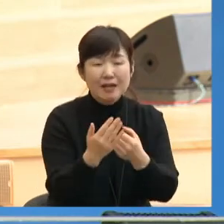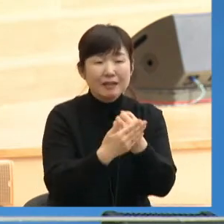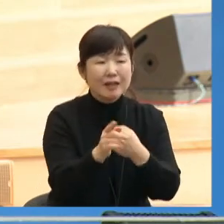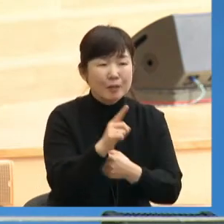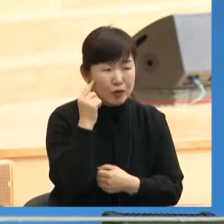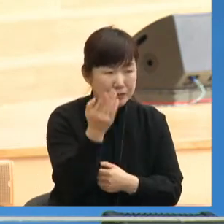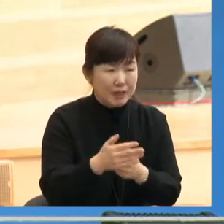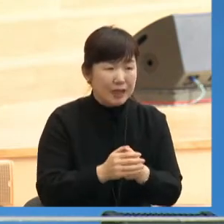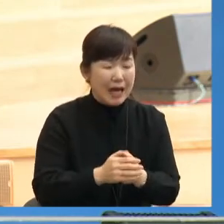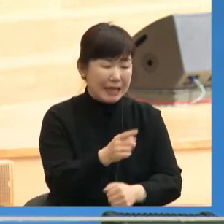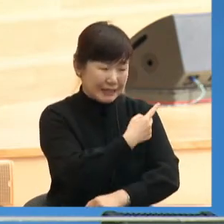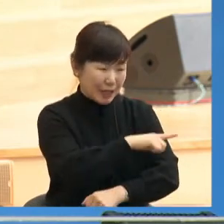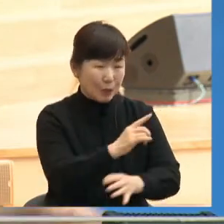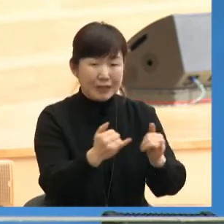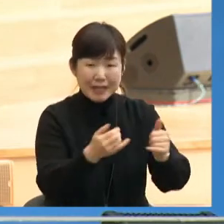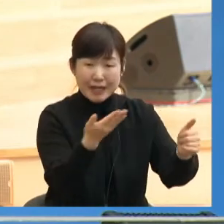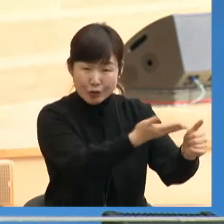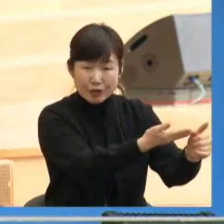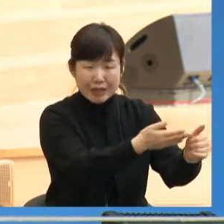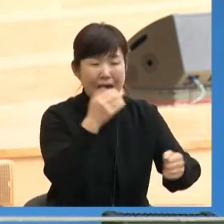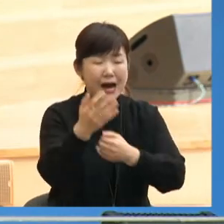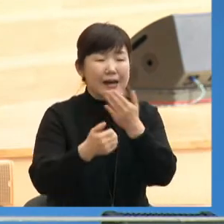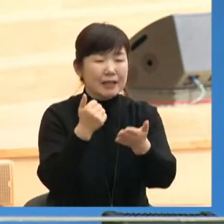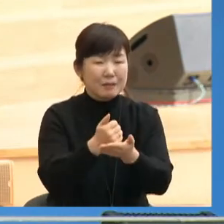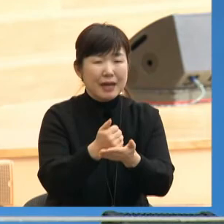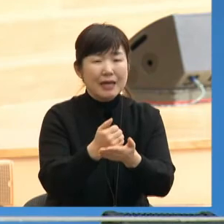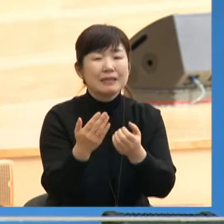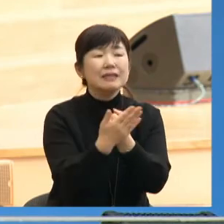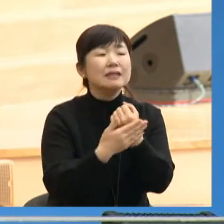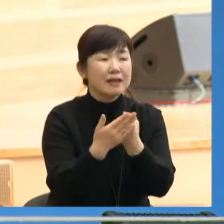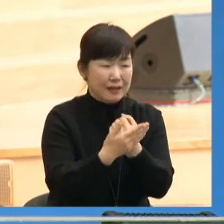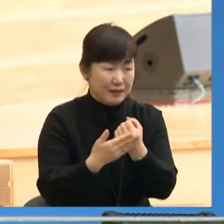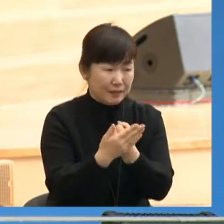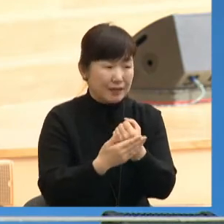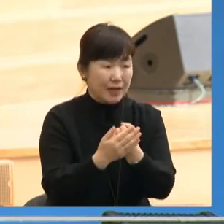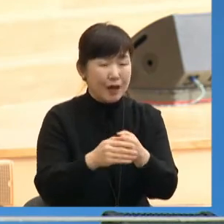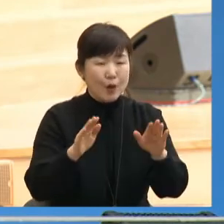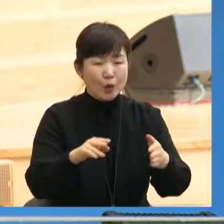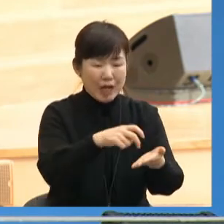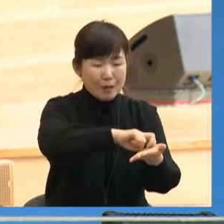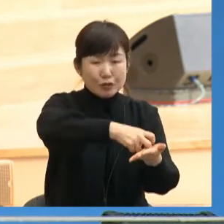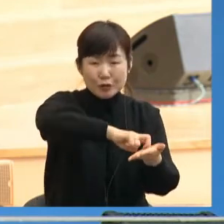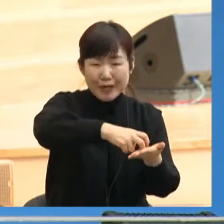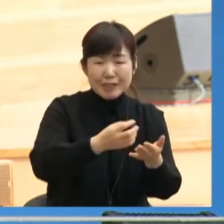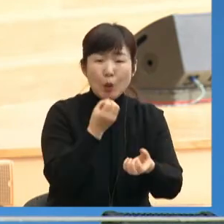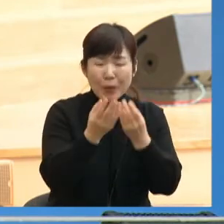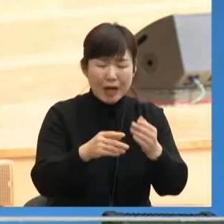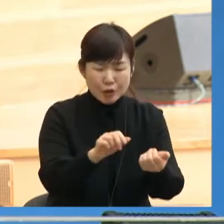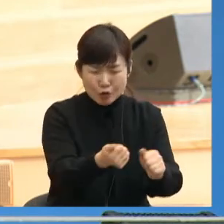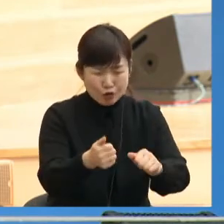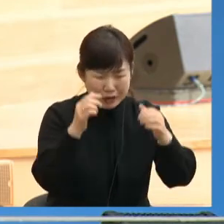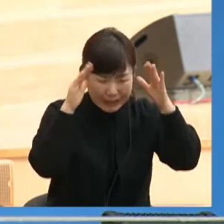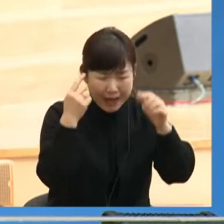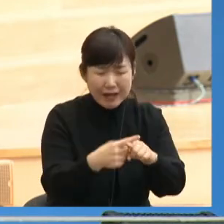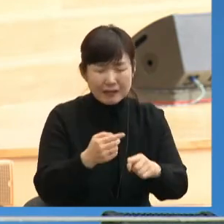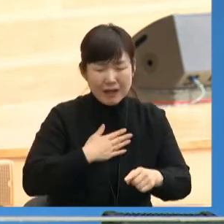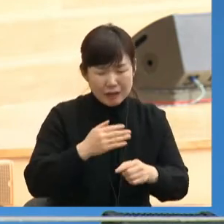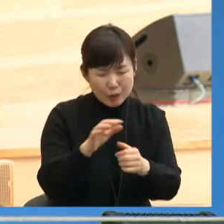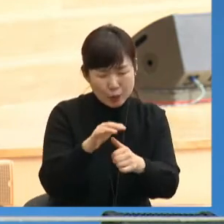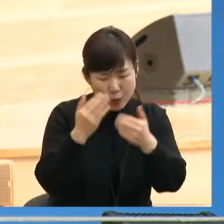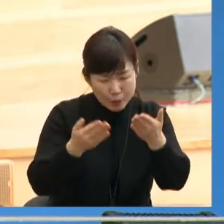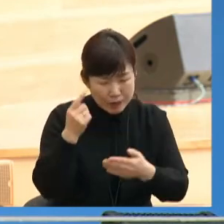무엇입니까? 자격 없는 자에게 주시는 하나님의 은혜예요. 오늘 무비보셋이 고백한 죽은 개 같은 나를